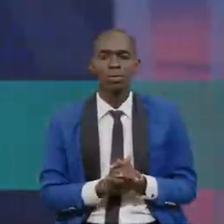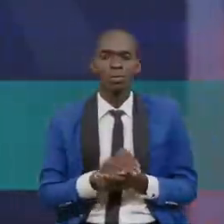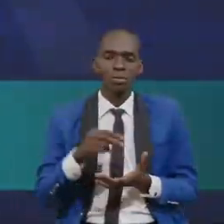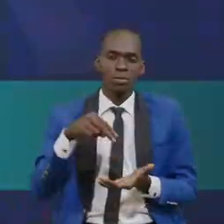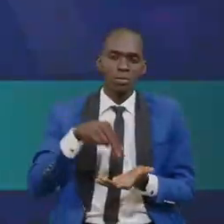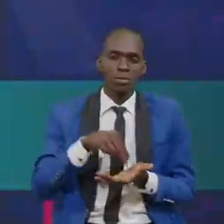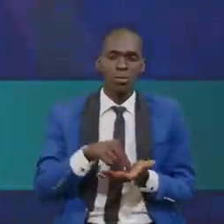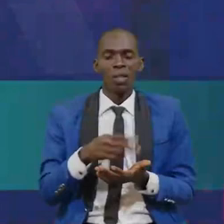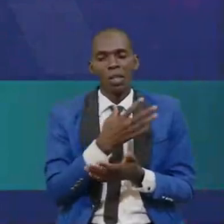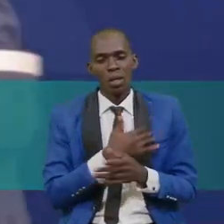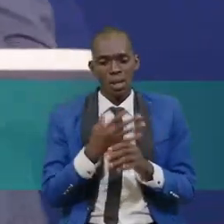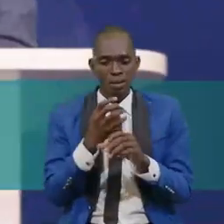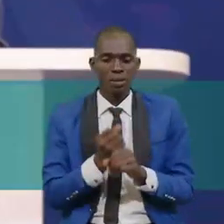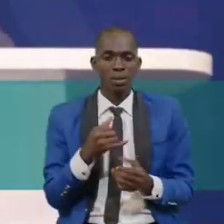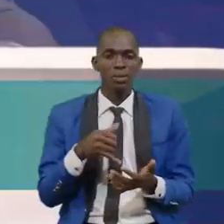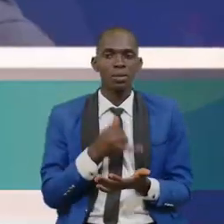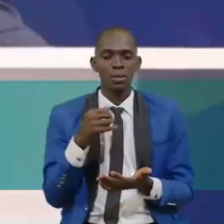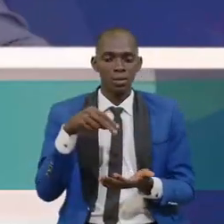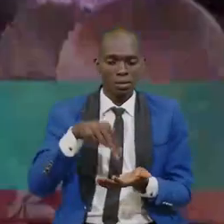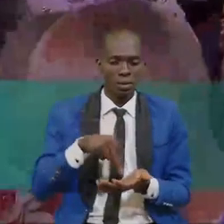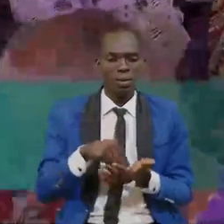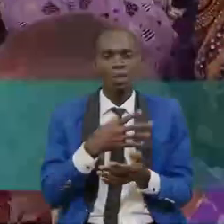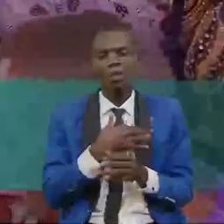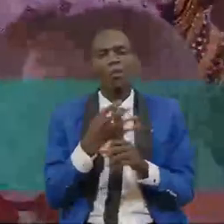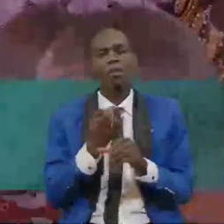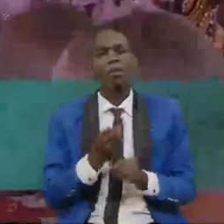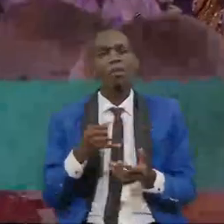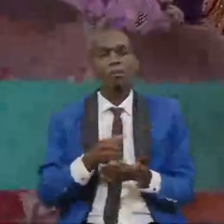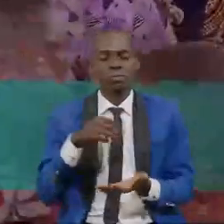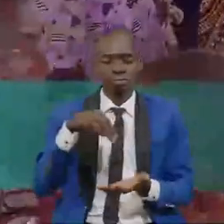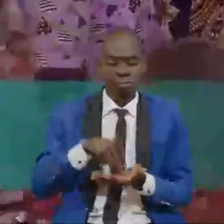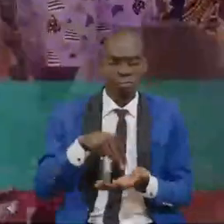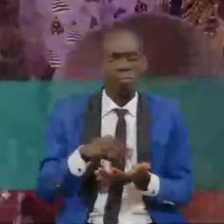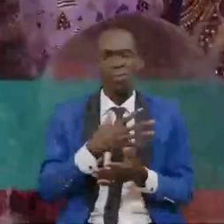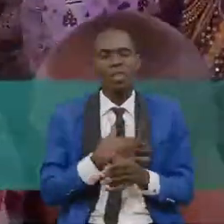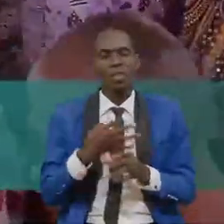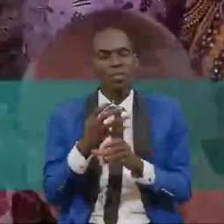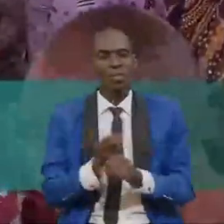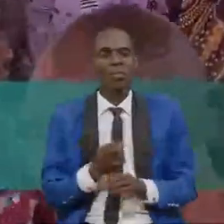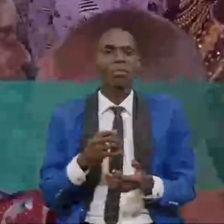Levez-vous et réclamez cela dans la prière, réclamez cela.